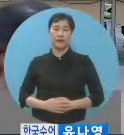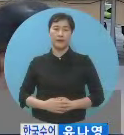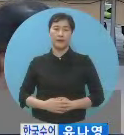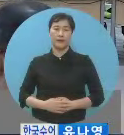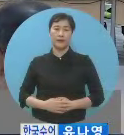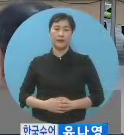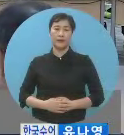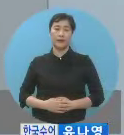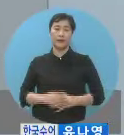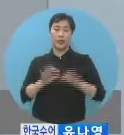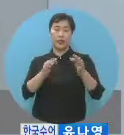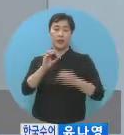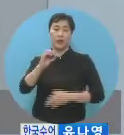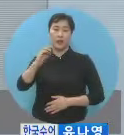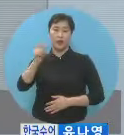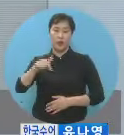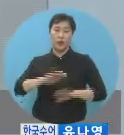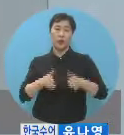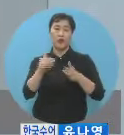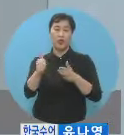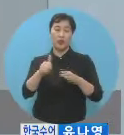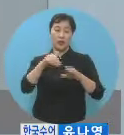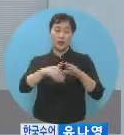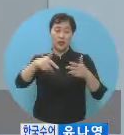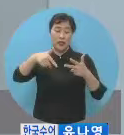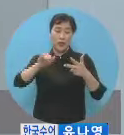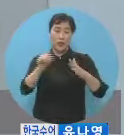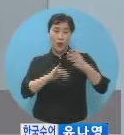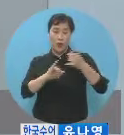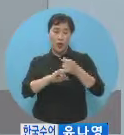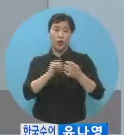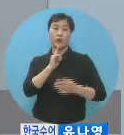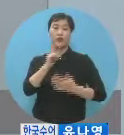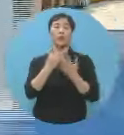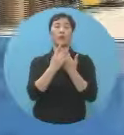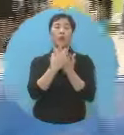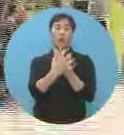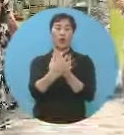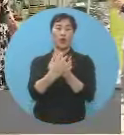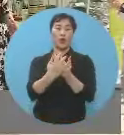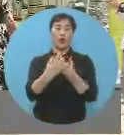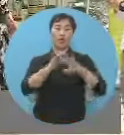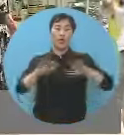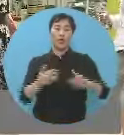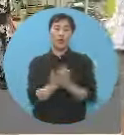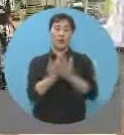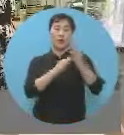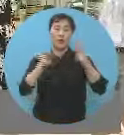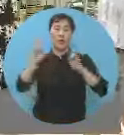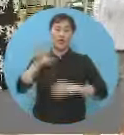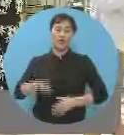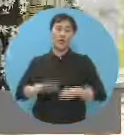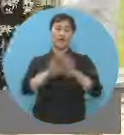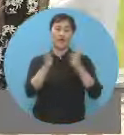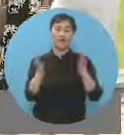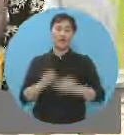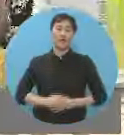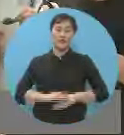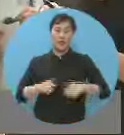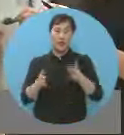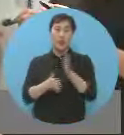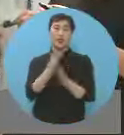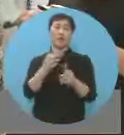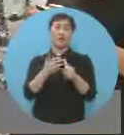김영록 전라남도 지사의 민선 7기 공약 추진 보고회가 전남개발공사에서 열렸습니다. 전라남도와 시군이